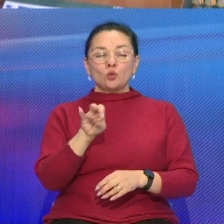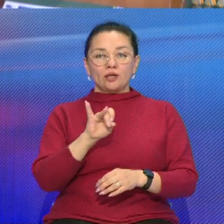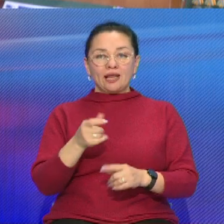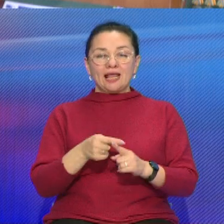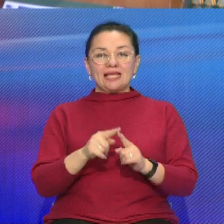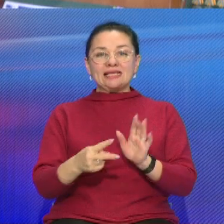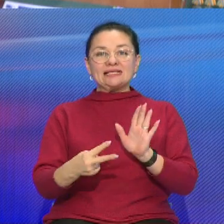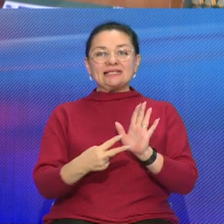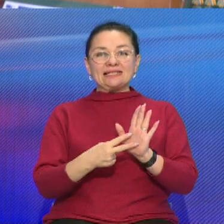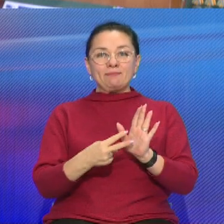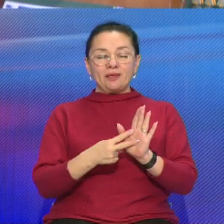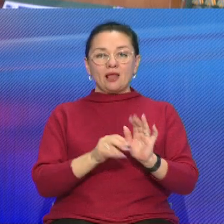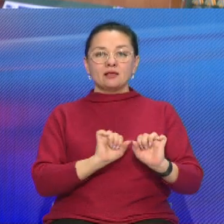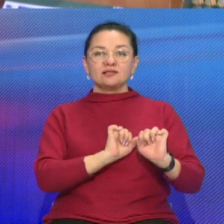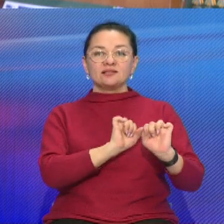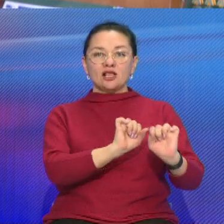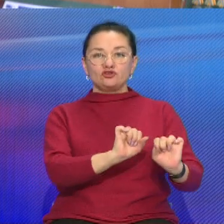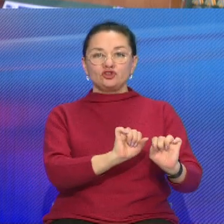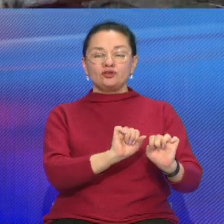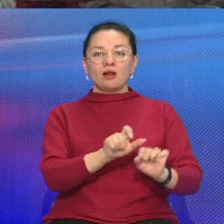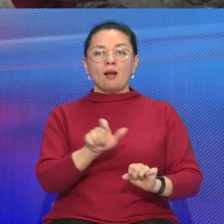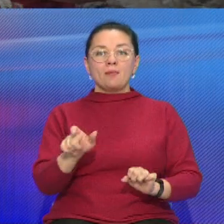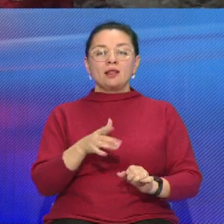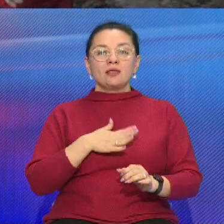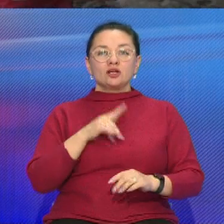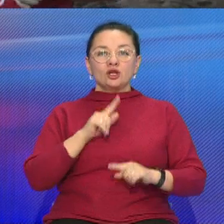защитникам Отечества мы знаем их фамилии, имя, отчество.